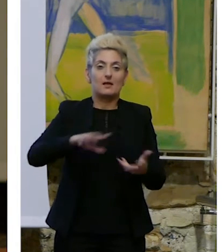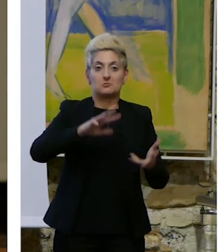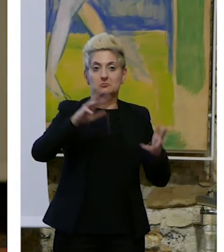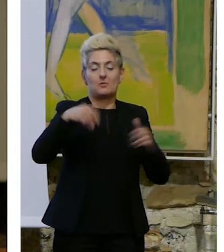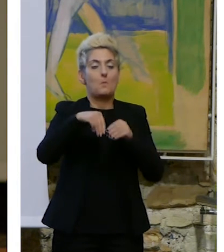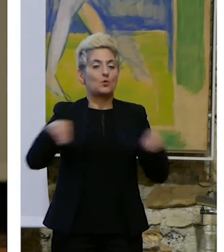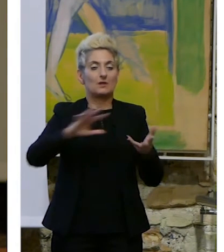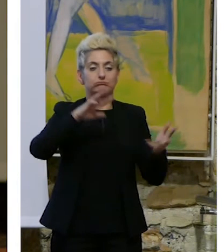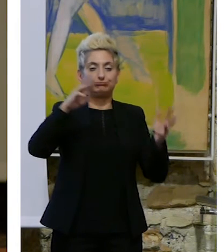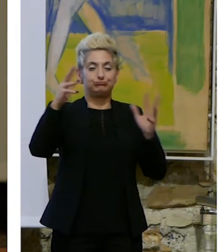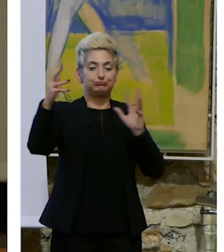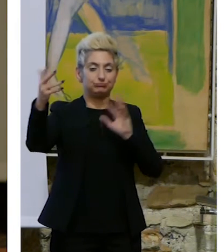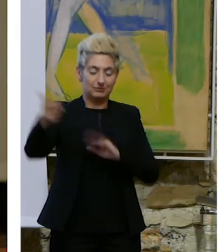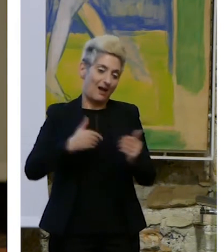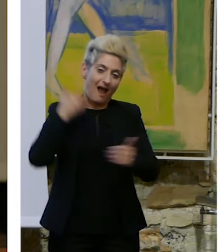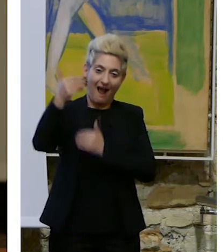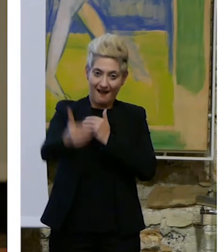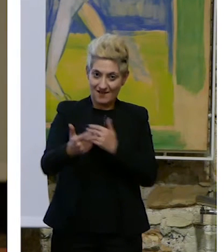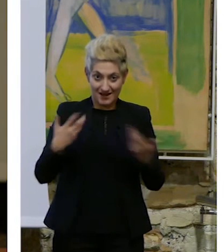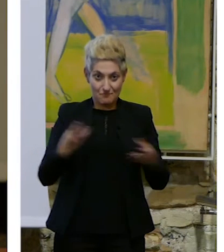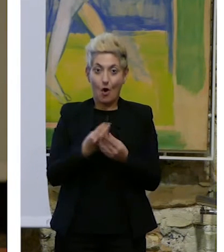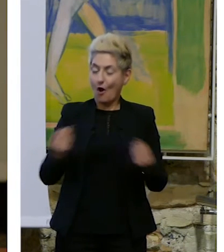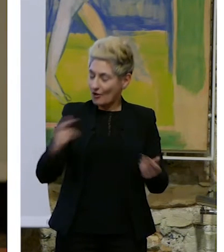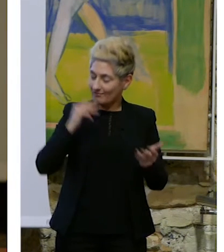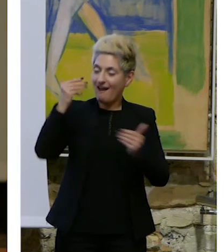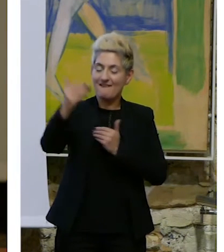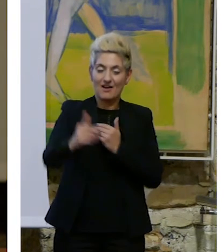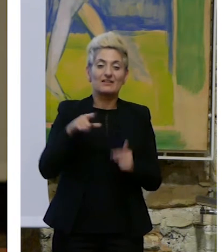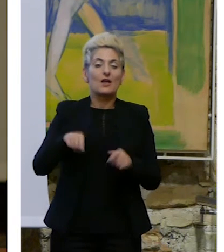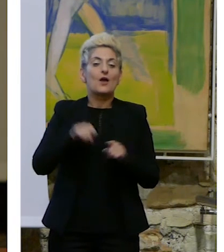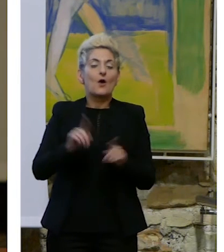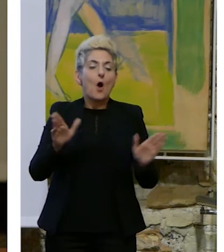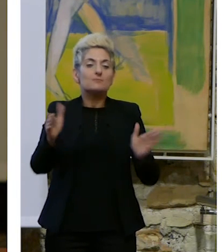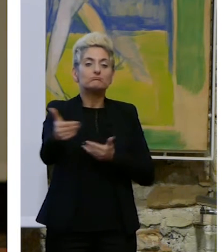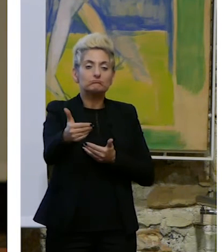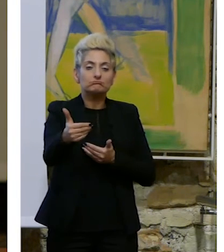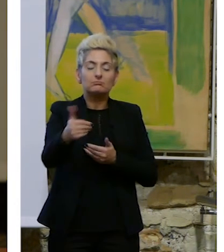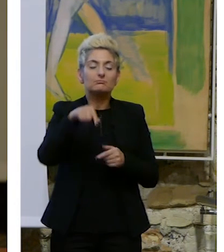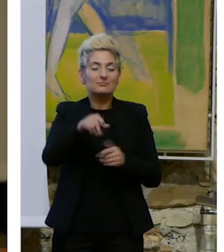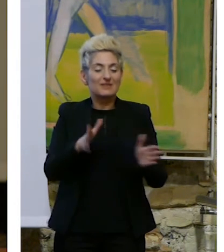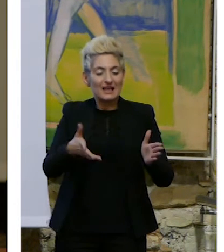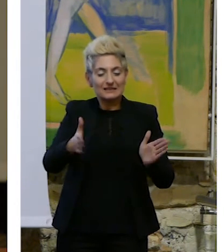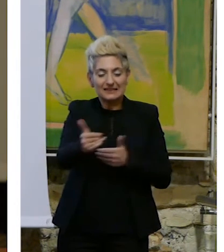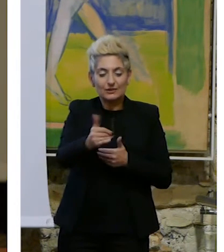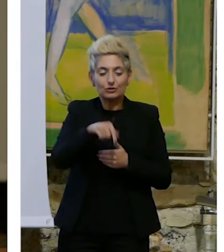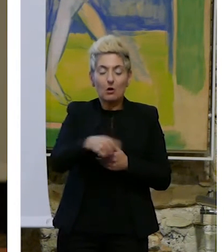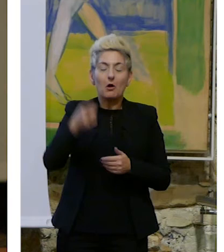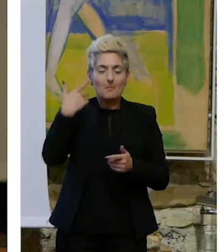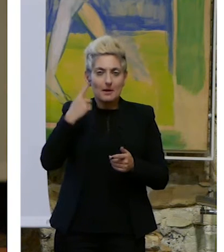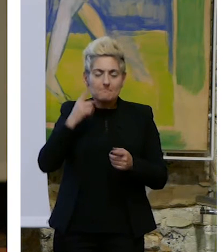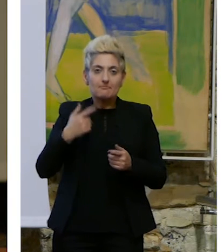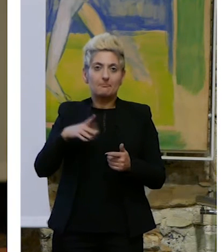evoluto, molto avanzato. Tra l'altro con un reparto che è ancora più intrigante di quello di prima,